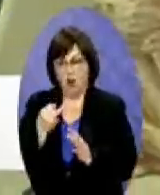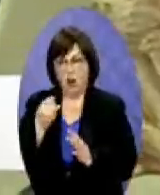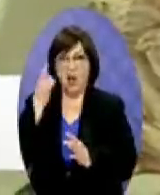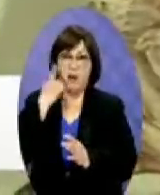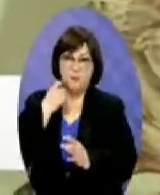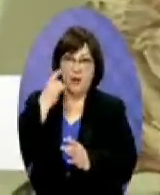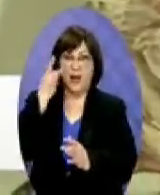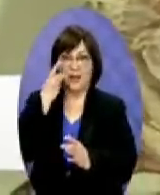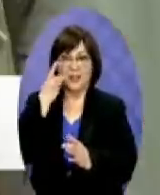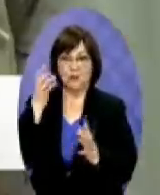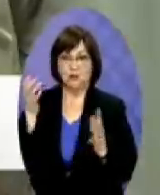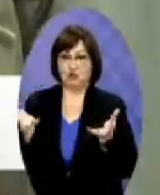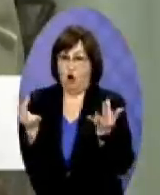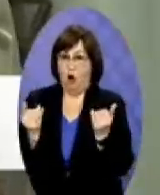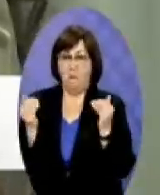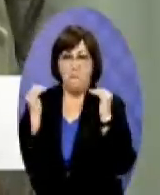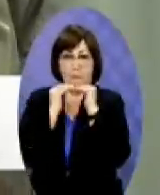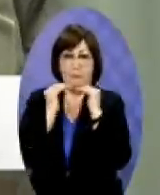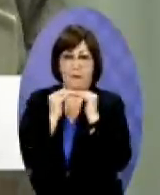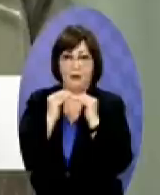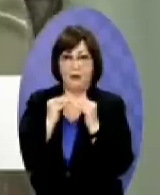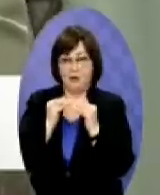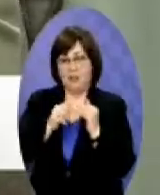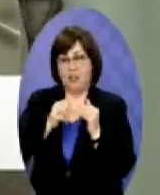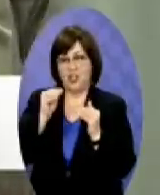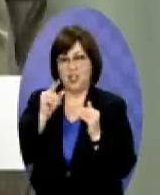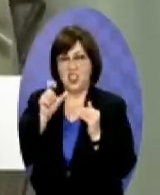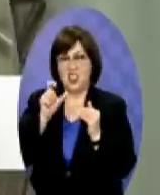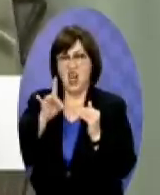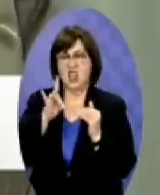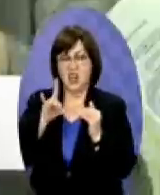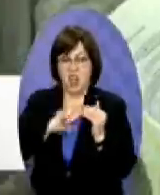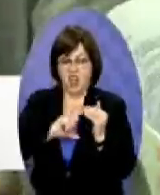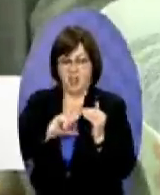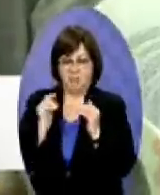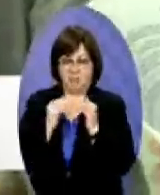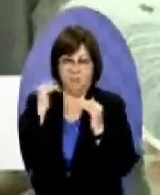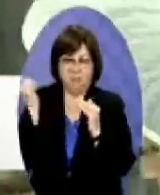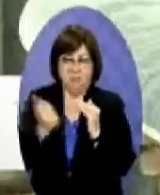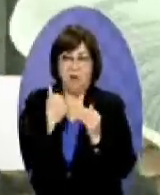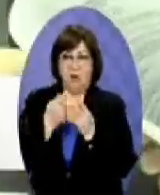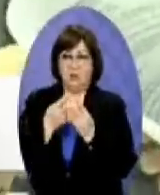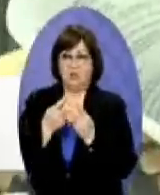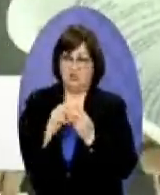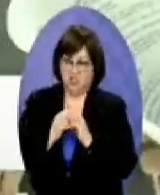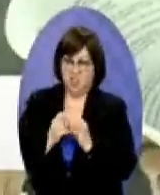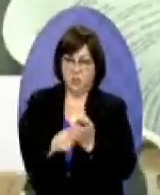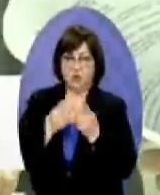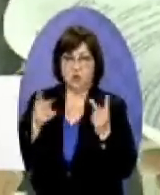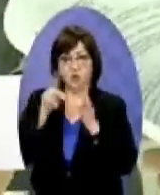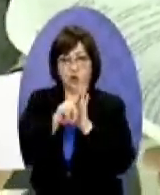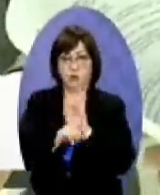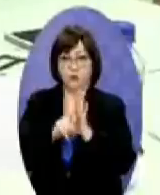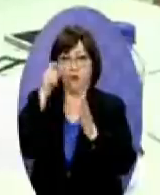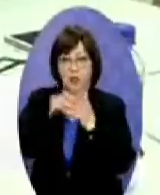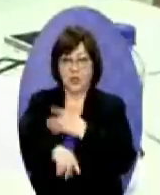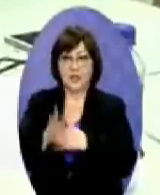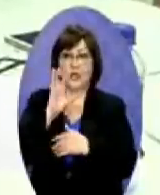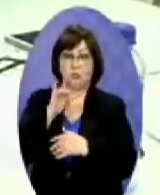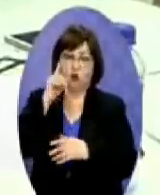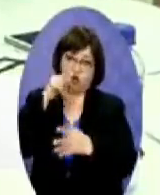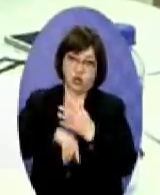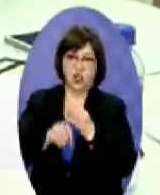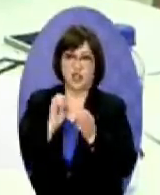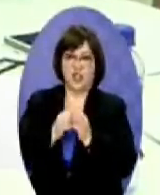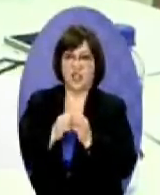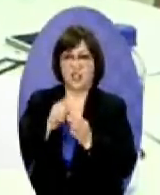байдлыг хангах хэрэгцээ шаардлага гарч байгаа. Тиймээс ч гендерийн эрхтгэгш байдлыг хангах үндэсний хөтөлбөр энэ салбарт хэрэгжих ёстойг хуралд